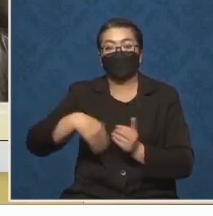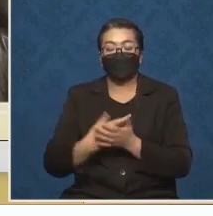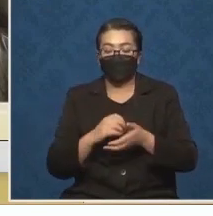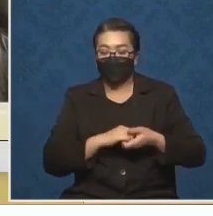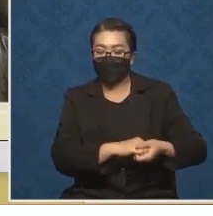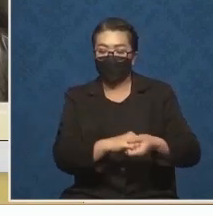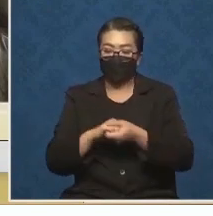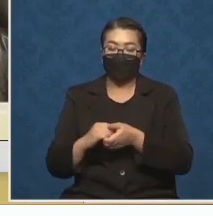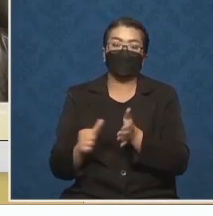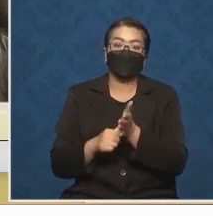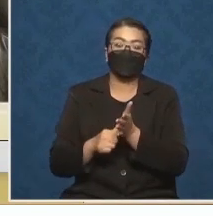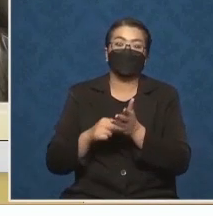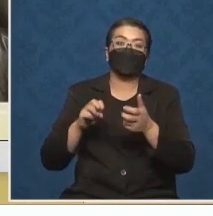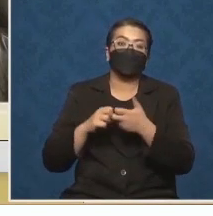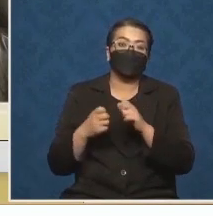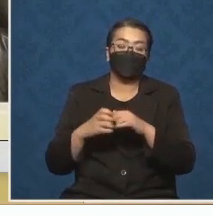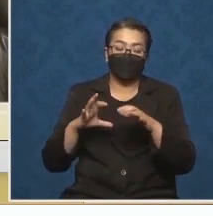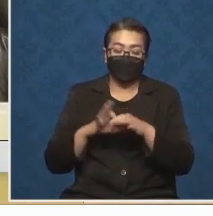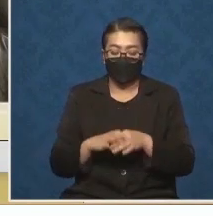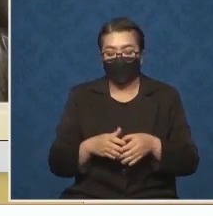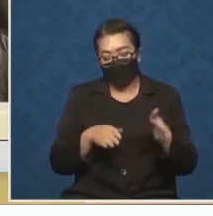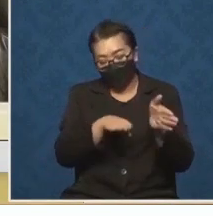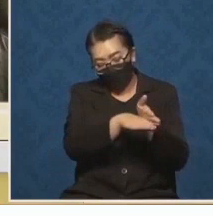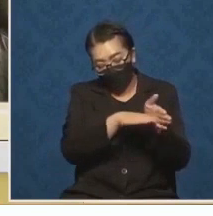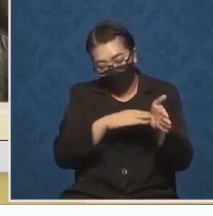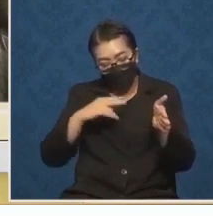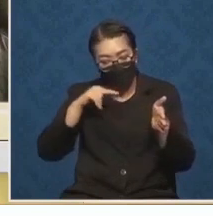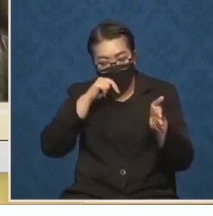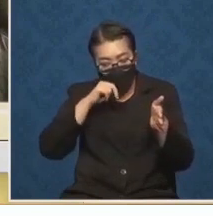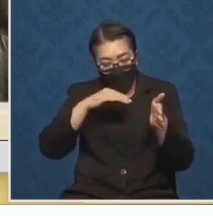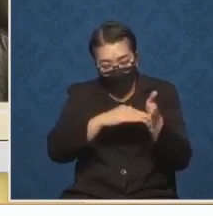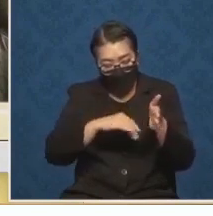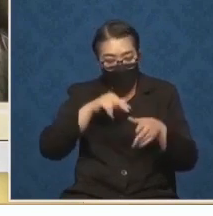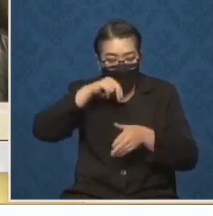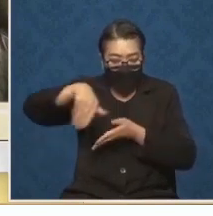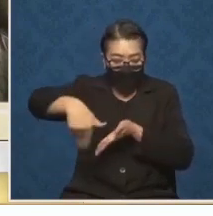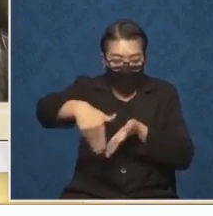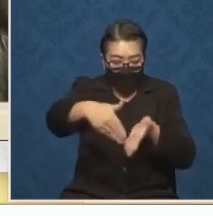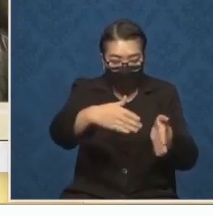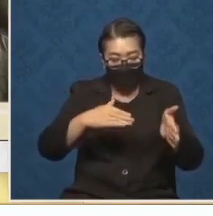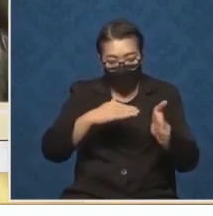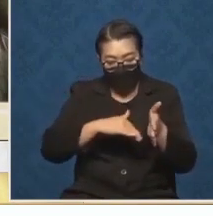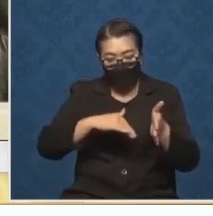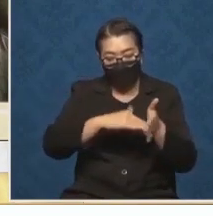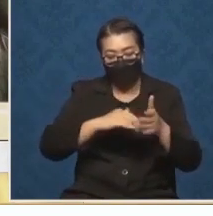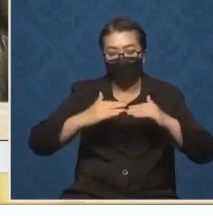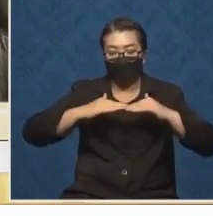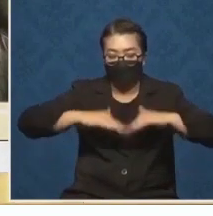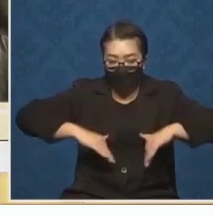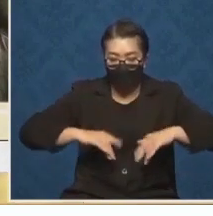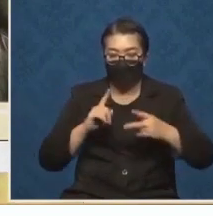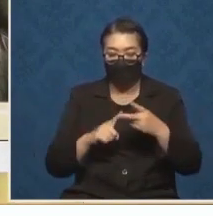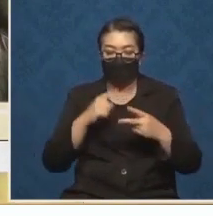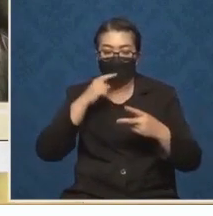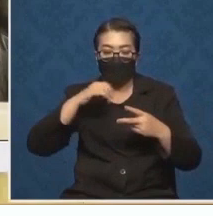แก้ปัญหาการกัดเซาะไม่ว่าจะเป็นทั้งทะเลและแม่น้ำคูคลองนะคะเพื่